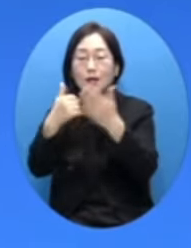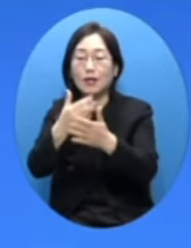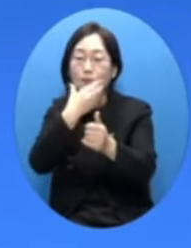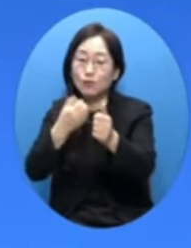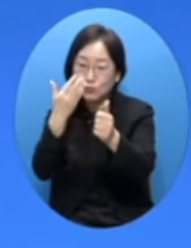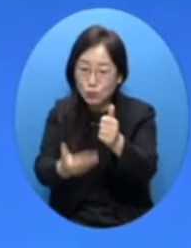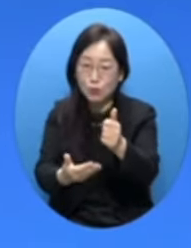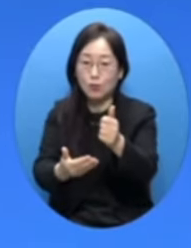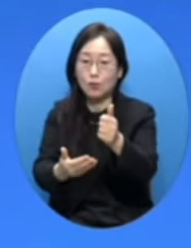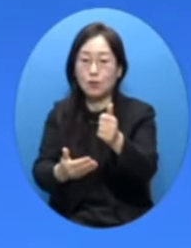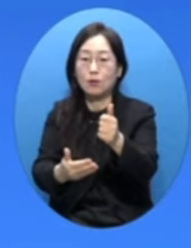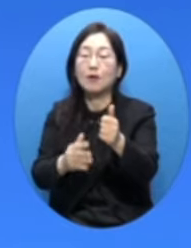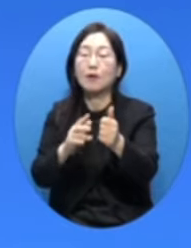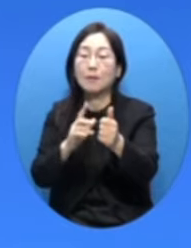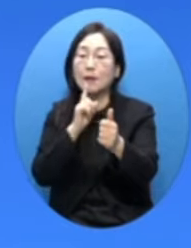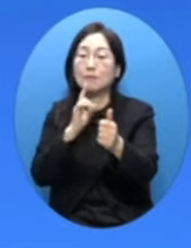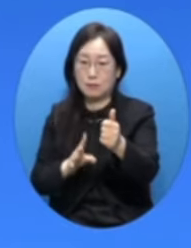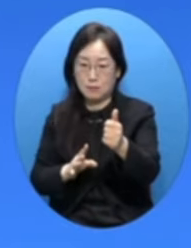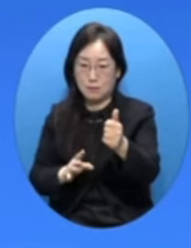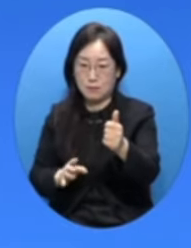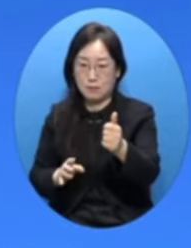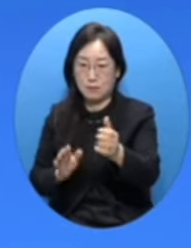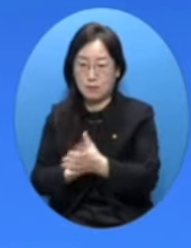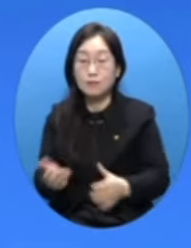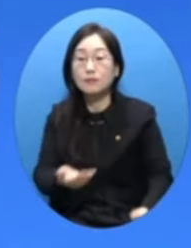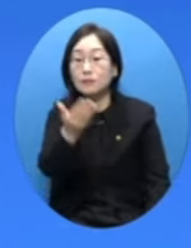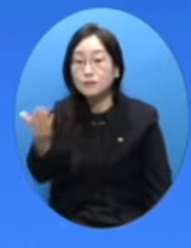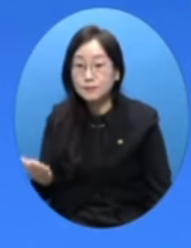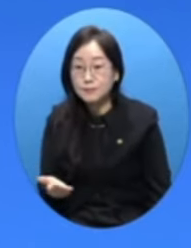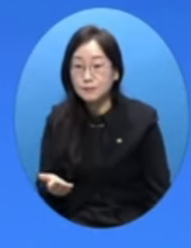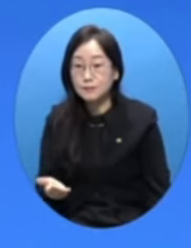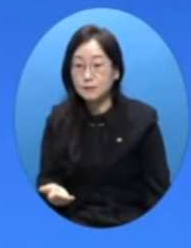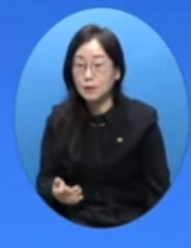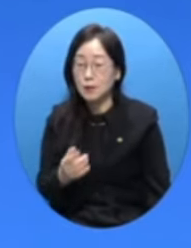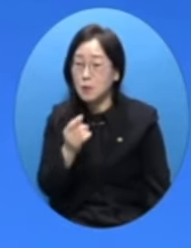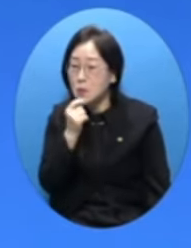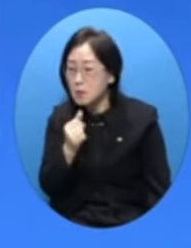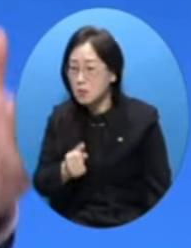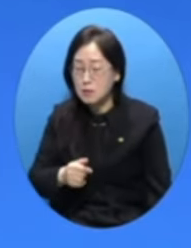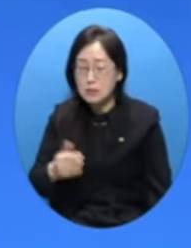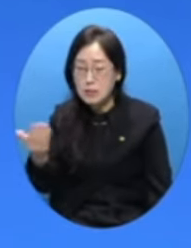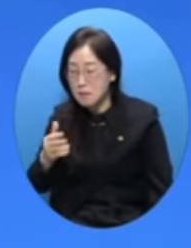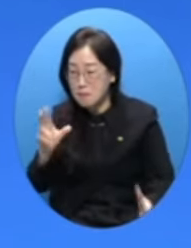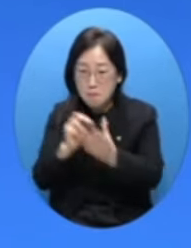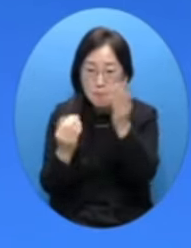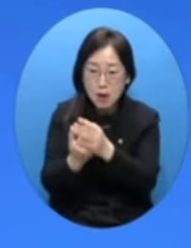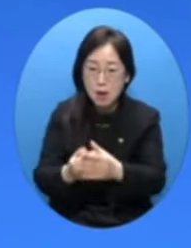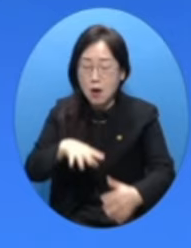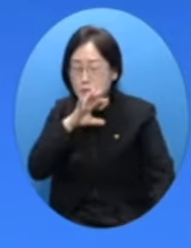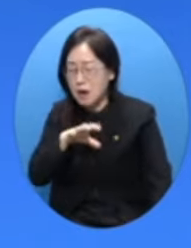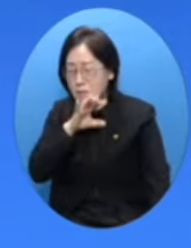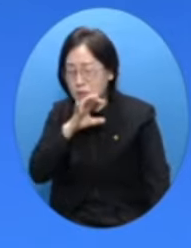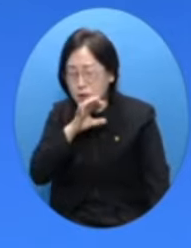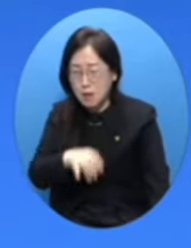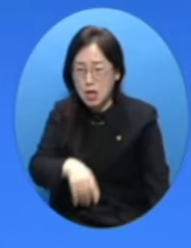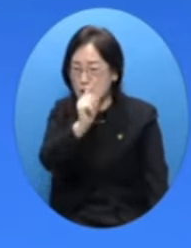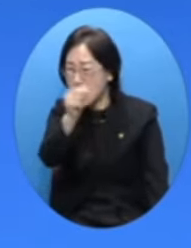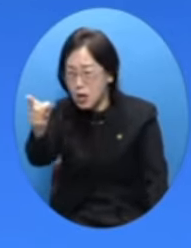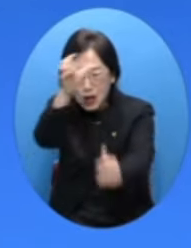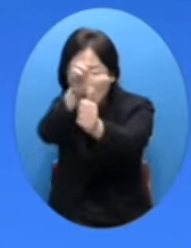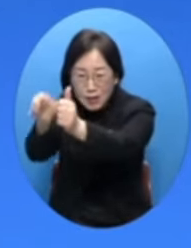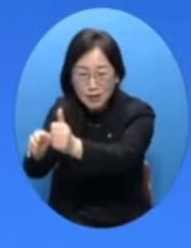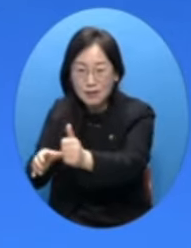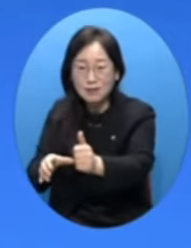하셨더라 그 말씀밖에 나오지 않습니다. 여러분, 조그만 어려움을 당해도 원망하고 불평하고 남탓하는 사람들은 아직